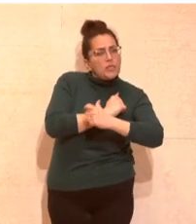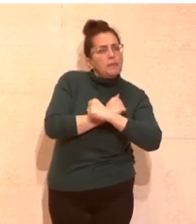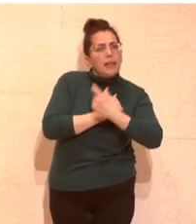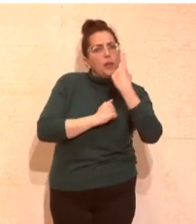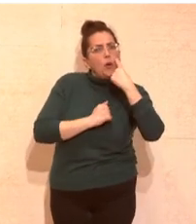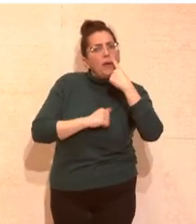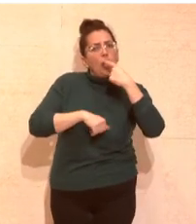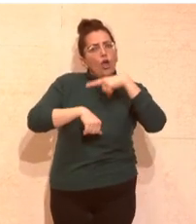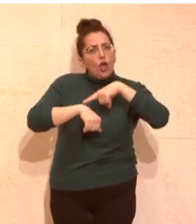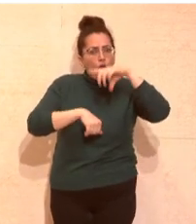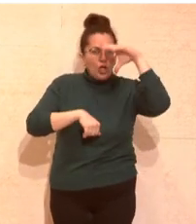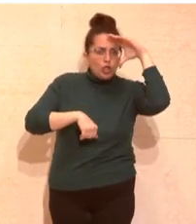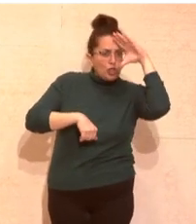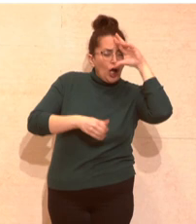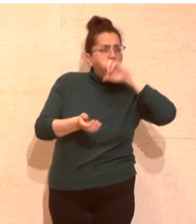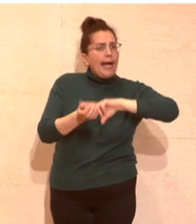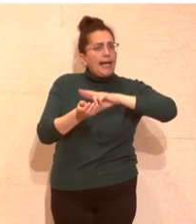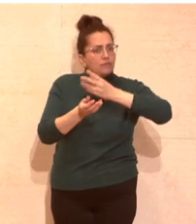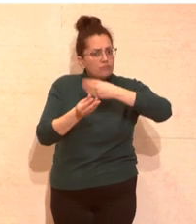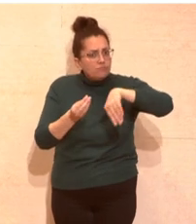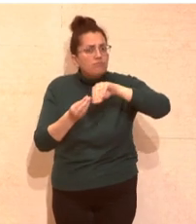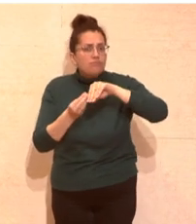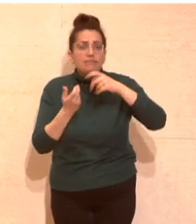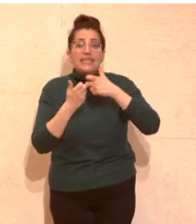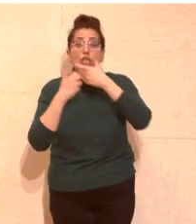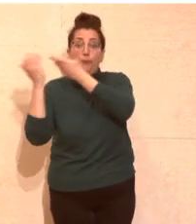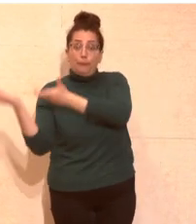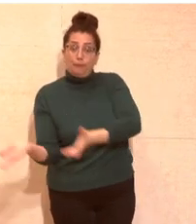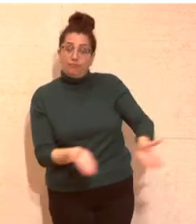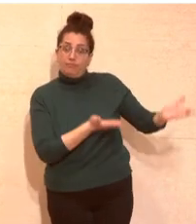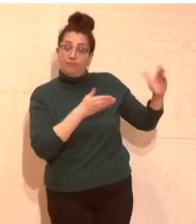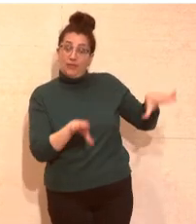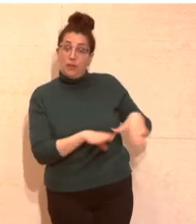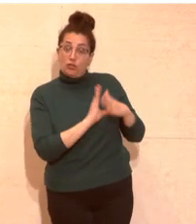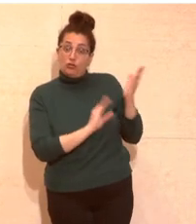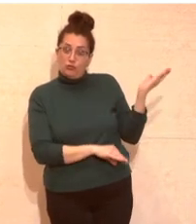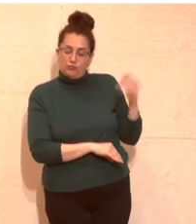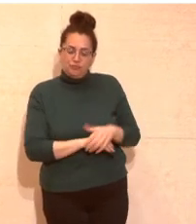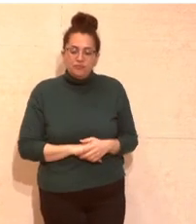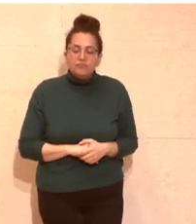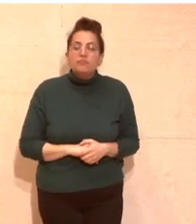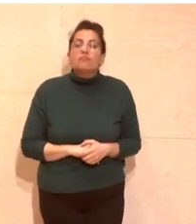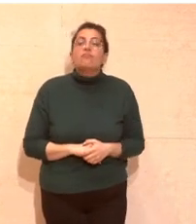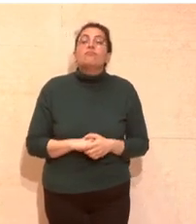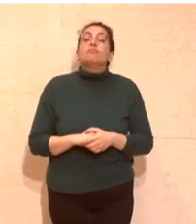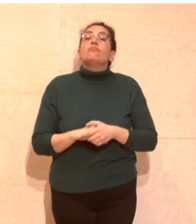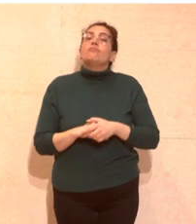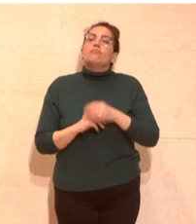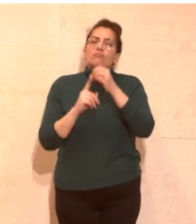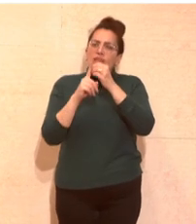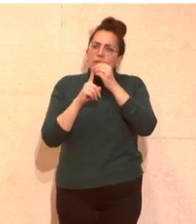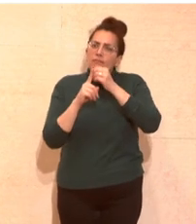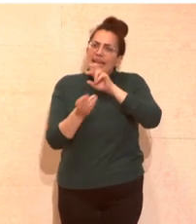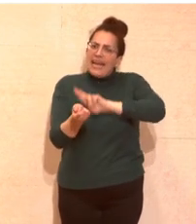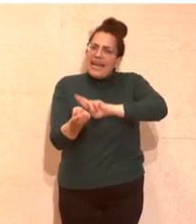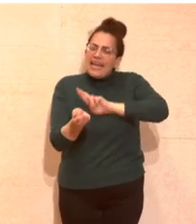voit dans la partie basse de la diapo, mais avec un rythme aussi de la température qui, lui, restait